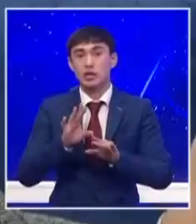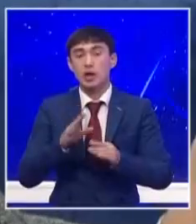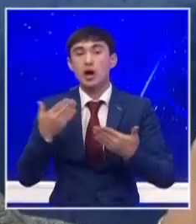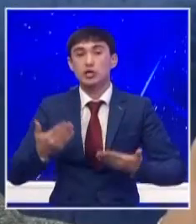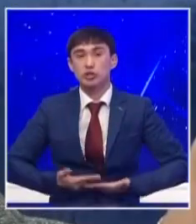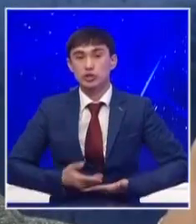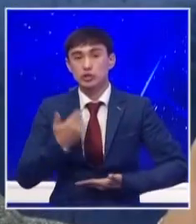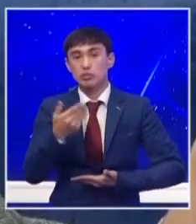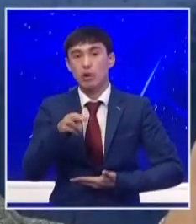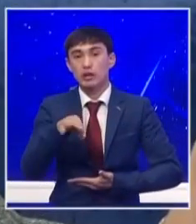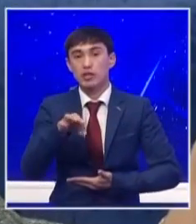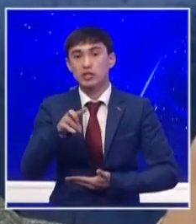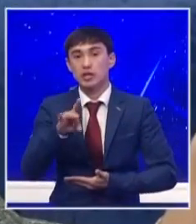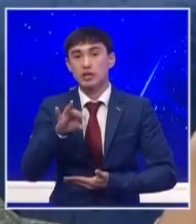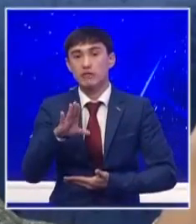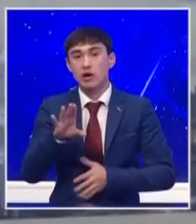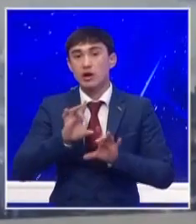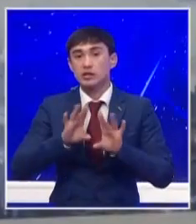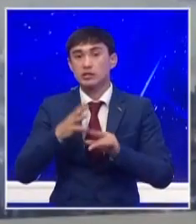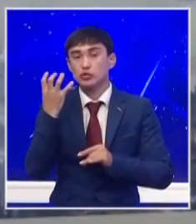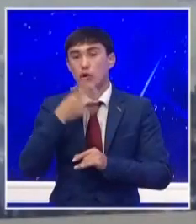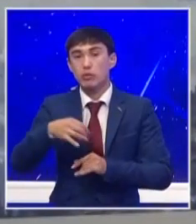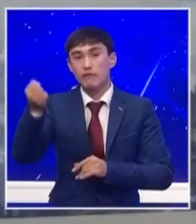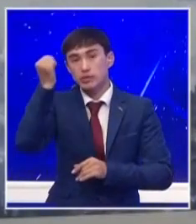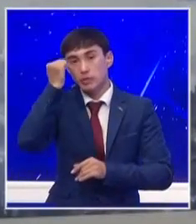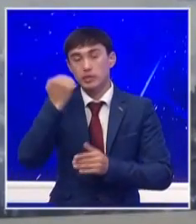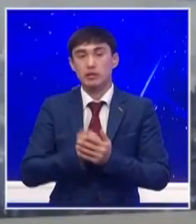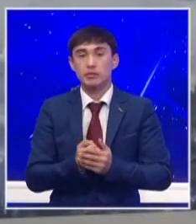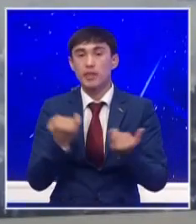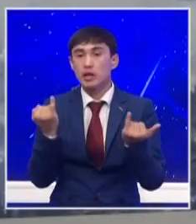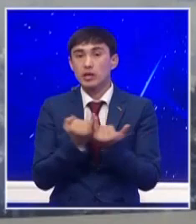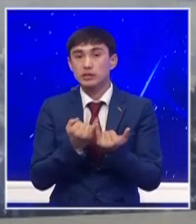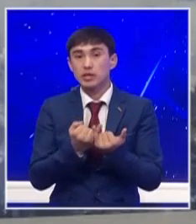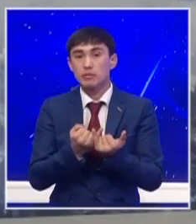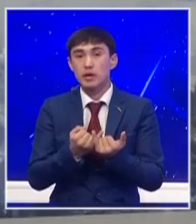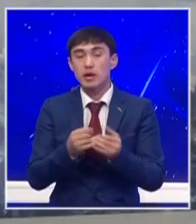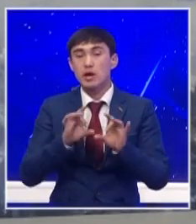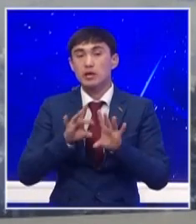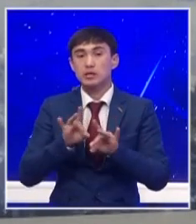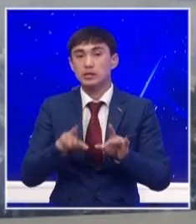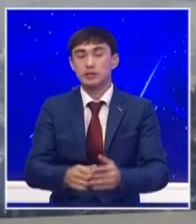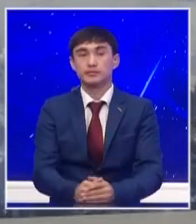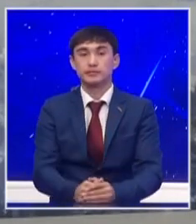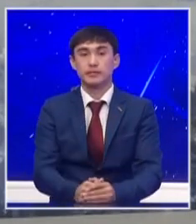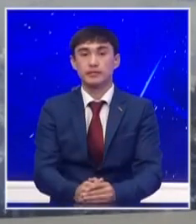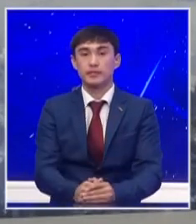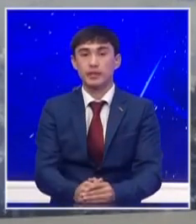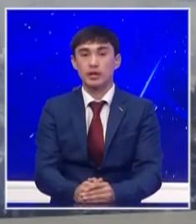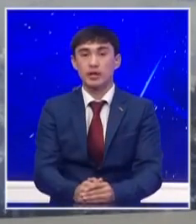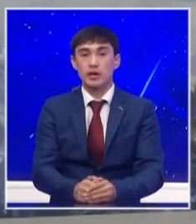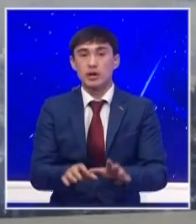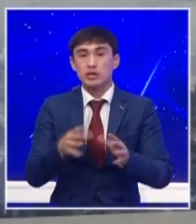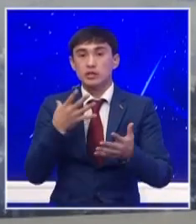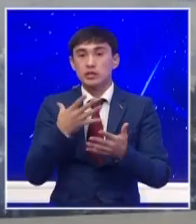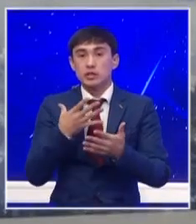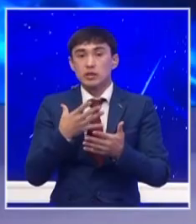жизнедеятельности му катая жилкой Дарова и поделились тёплыми воспоминаниями с гостями памятного вечера гостям вечера